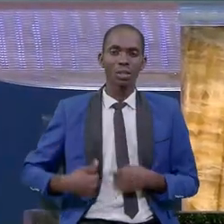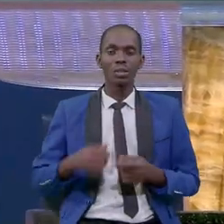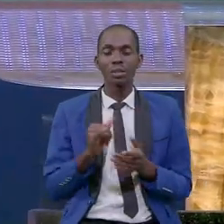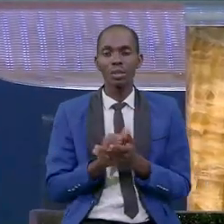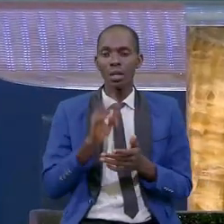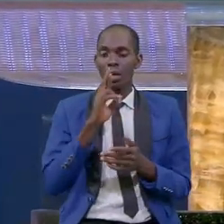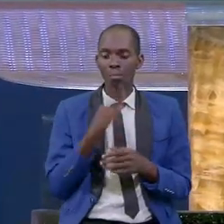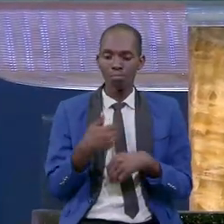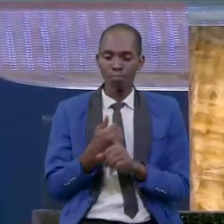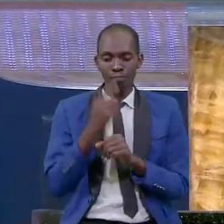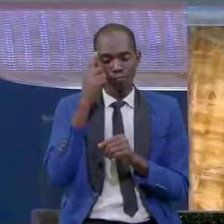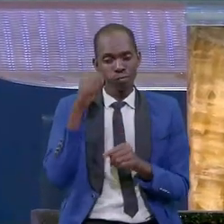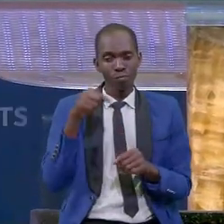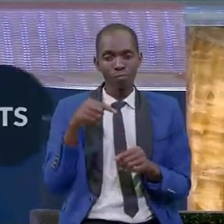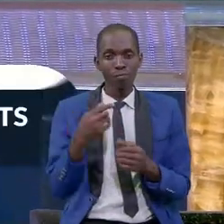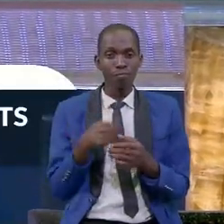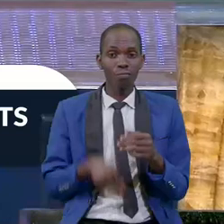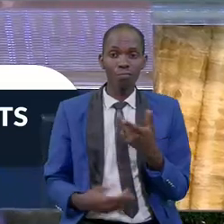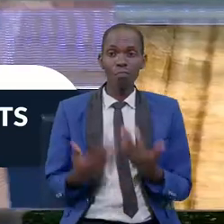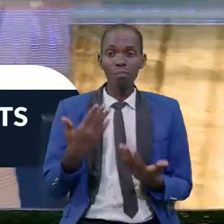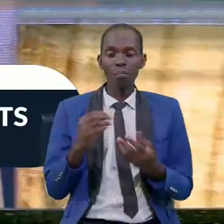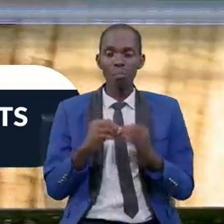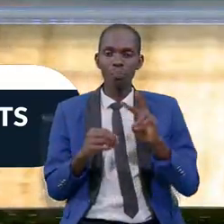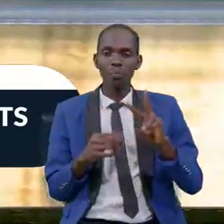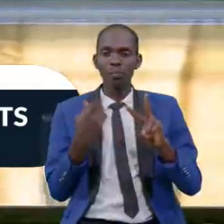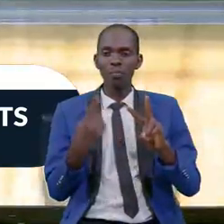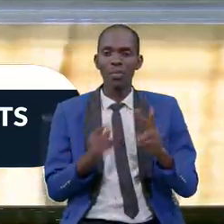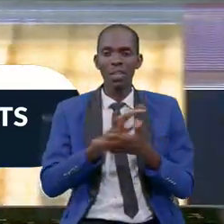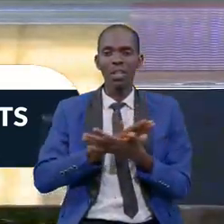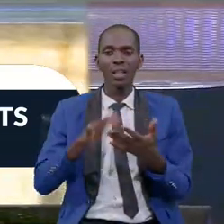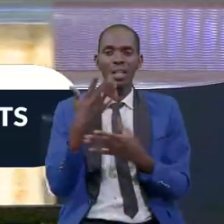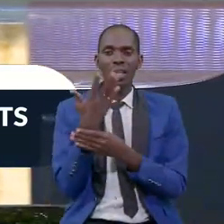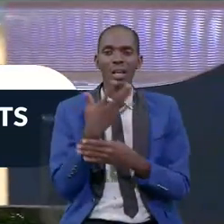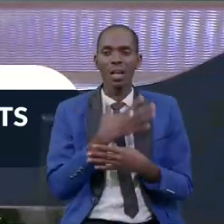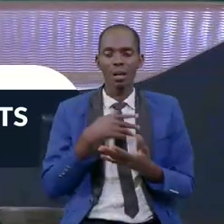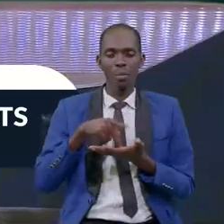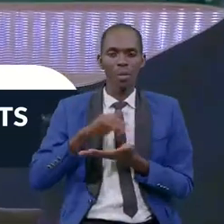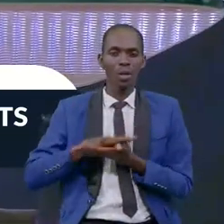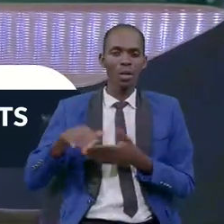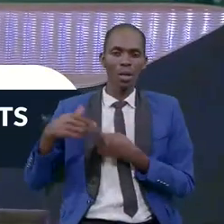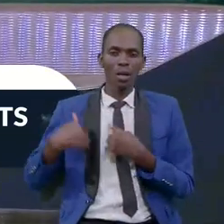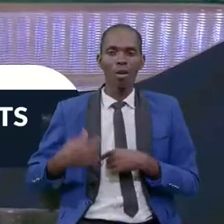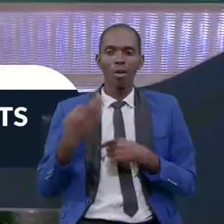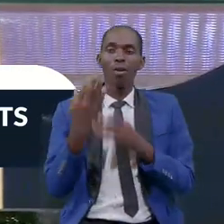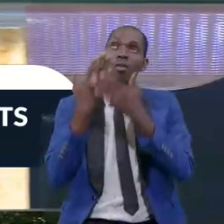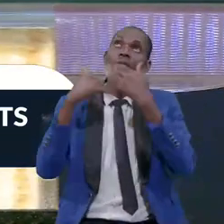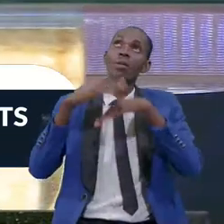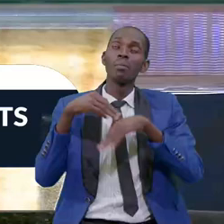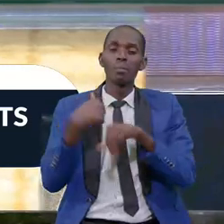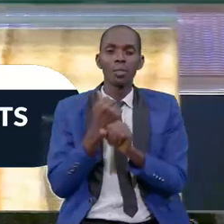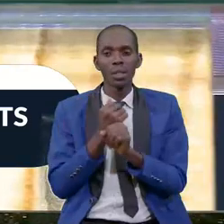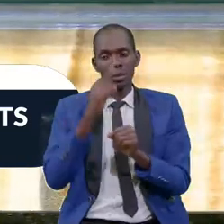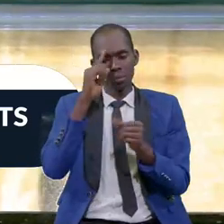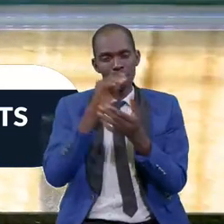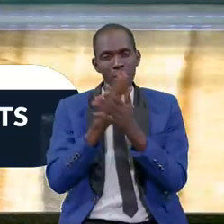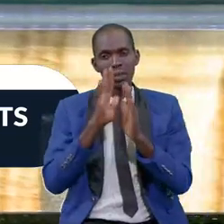Deuxième point, les mains pures et les cœurs purs des saints en route pour le ciel. Il y a des